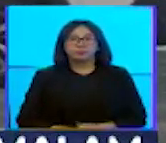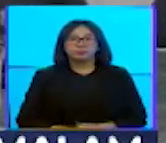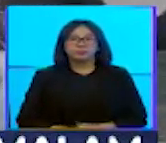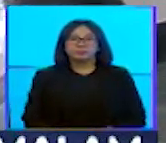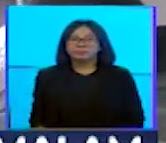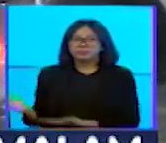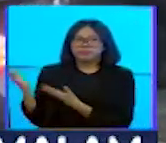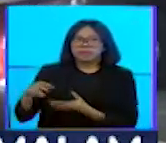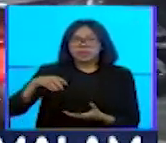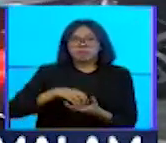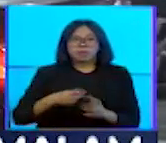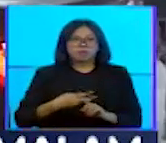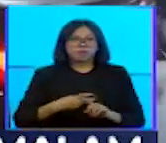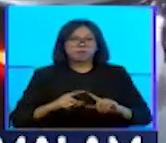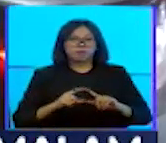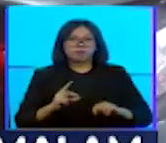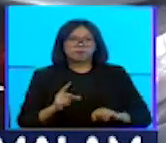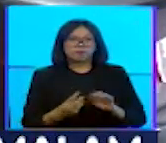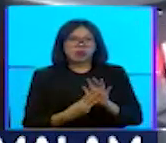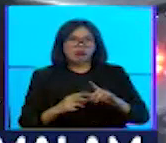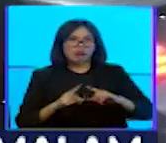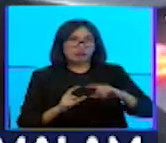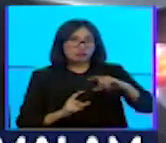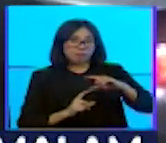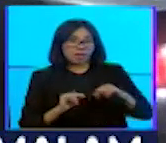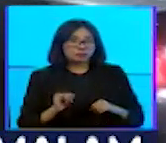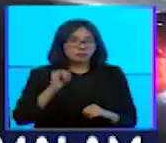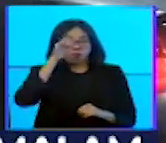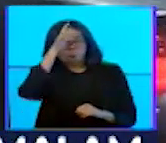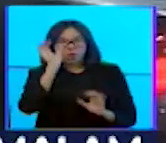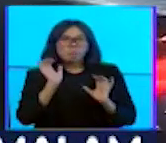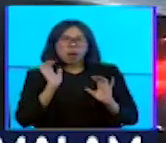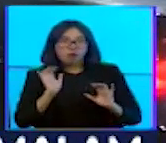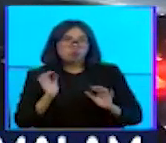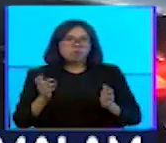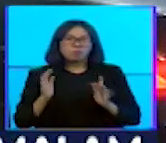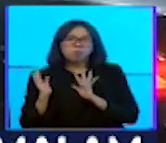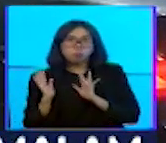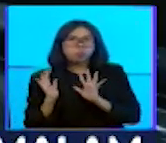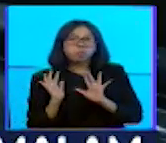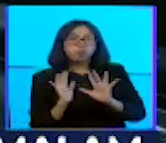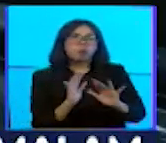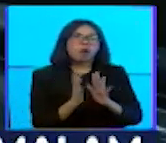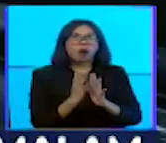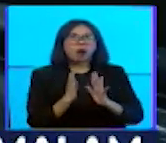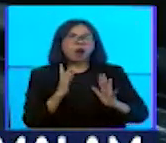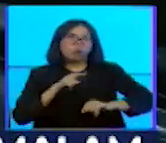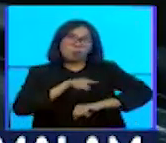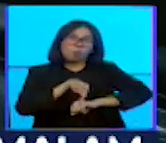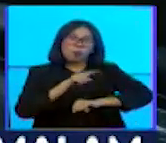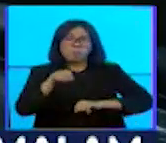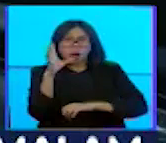Klinik farmasi di Jakarta Pusat dipadati warga yang akan diswab tes. Warga bahkan rela antri hingga tengah